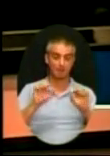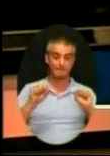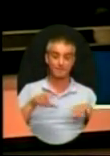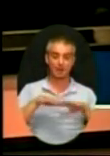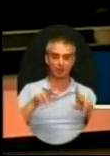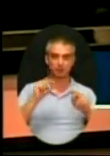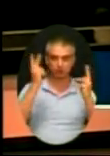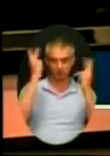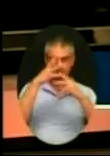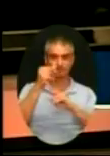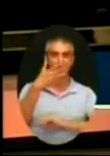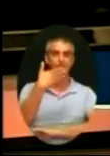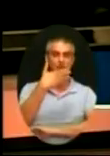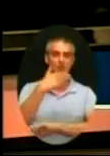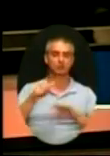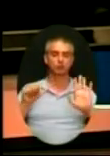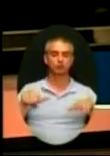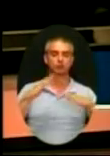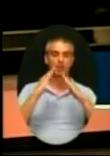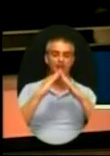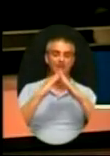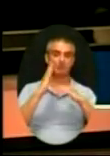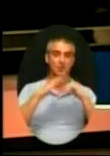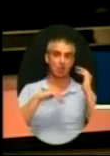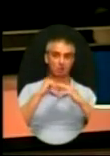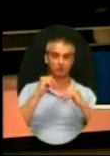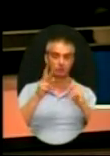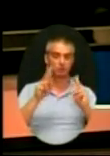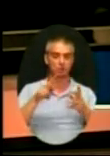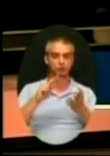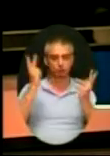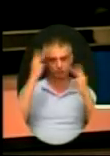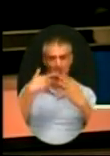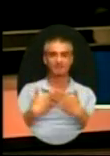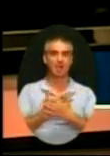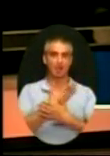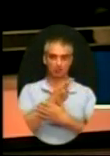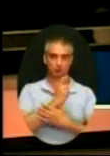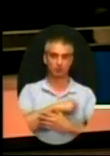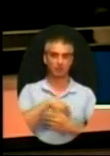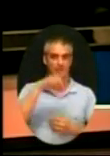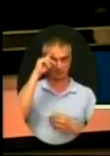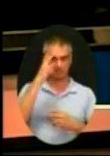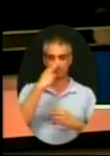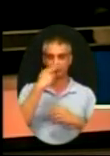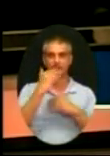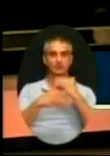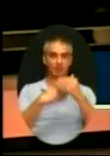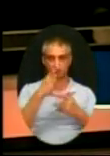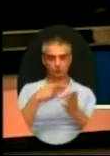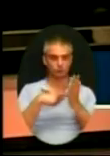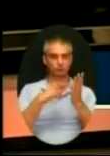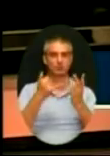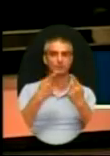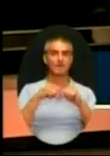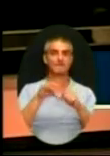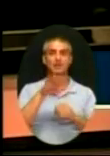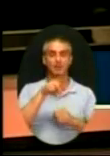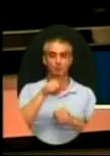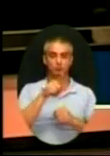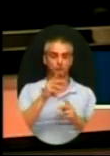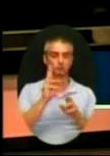לבעלי הקרקע יש הסכם עם המדינה, 6,000 יחידות דיור. יש מתווה חדש שעיריית תל אביב מנסה לקדם, יוצג היום בוועדה